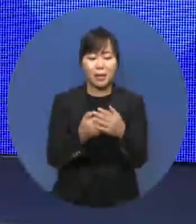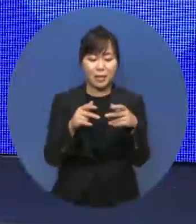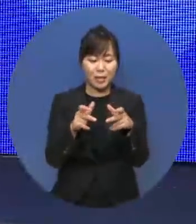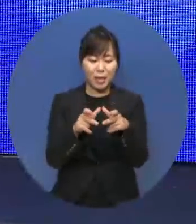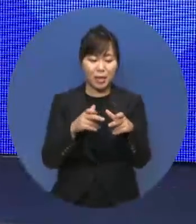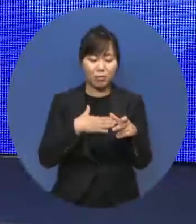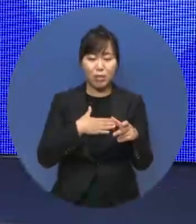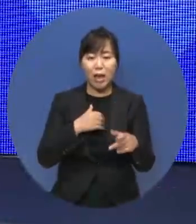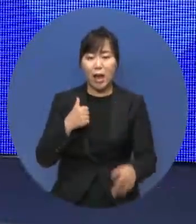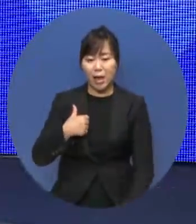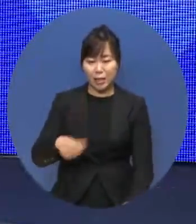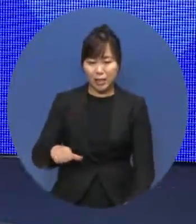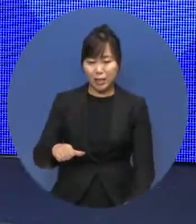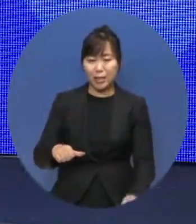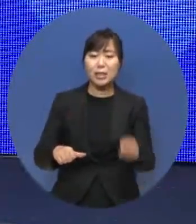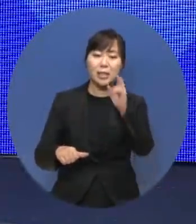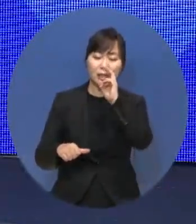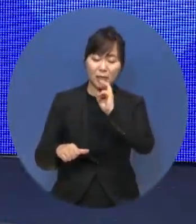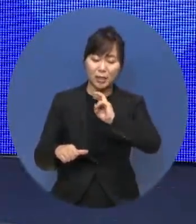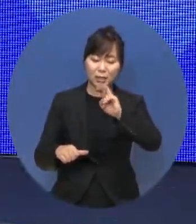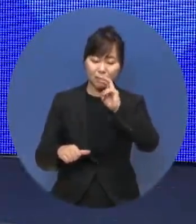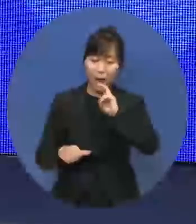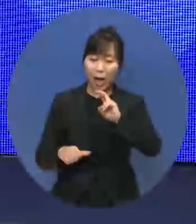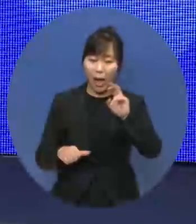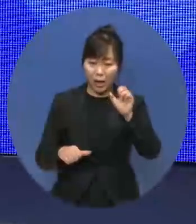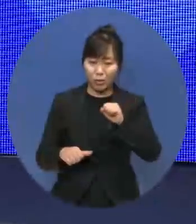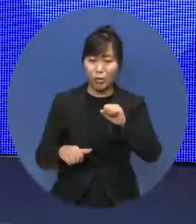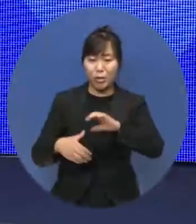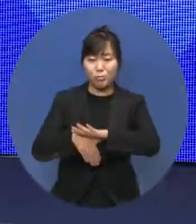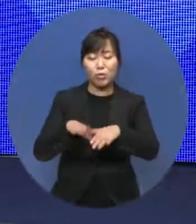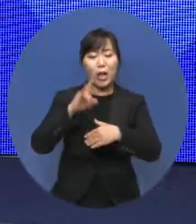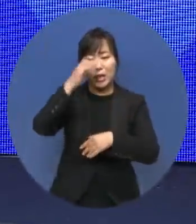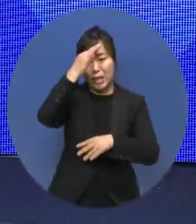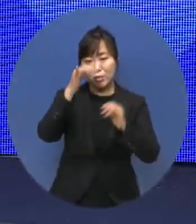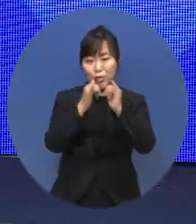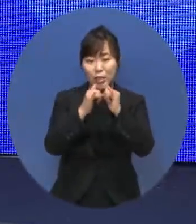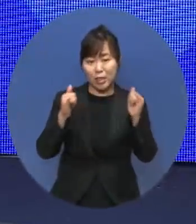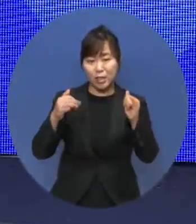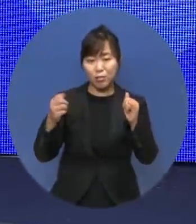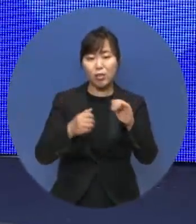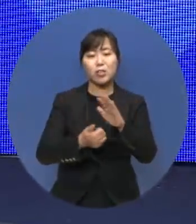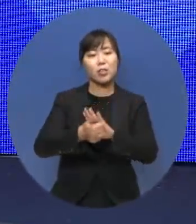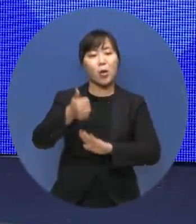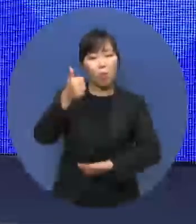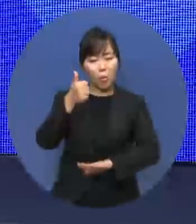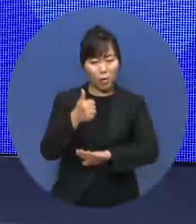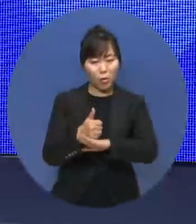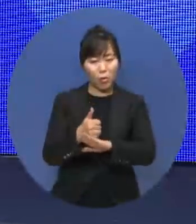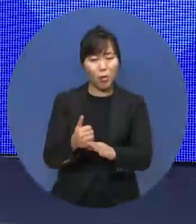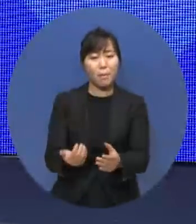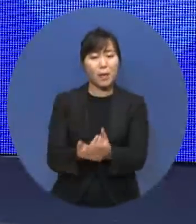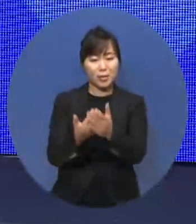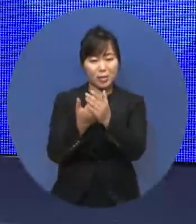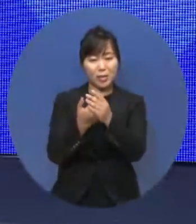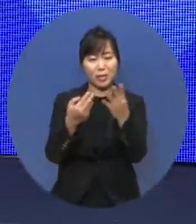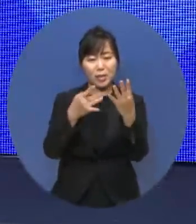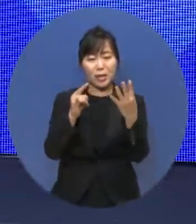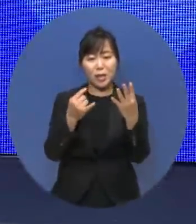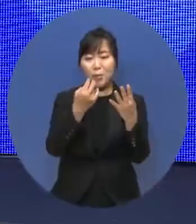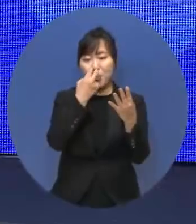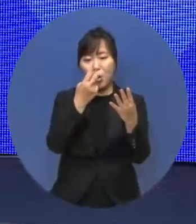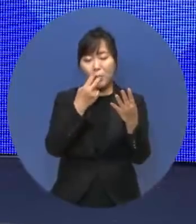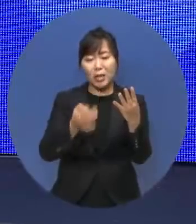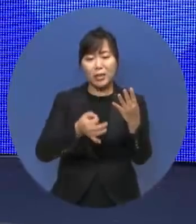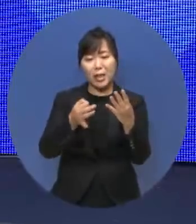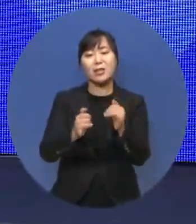장애인 우리 아들이 음악으로 문화예술인으로서 성공하고 성장해서 4대 보험을